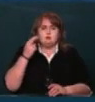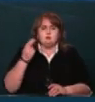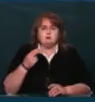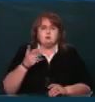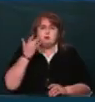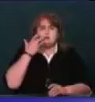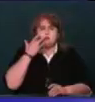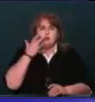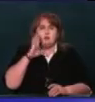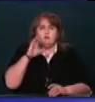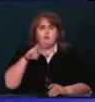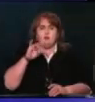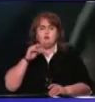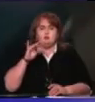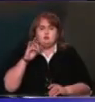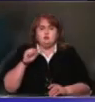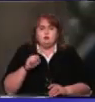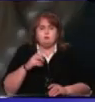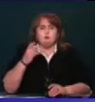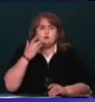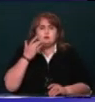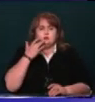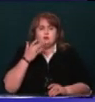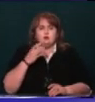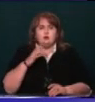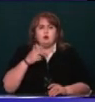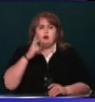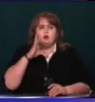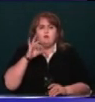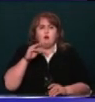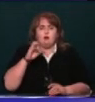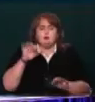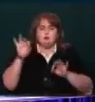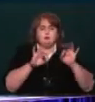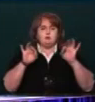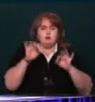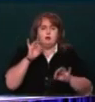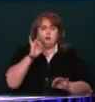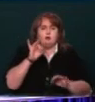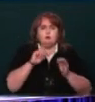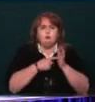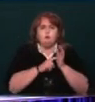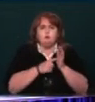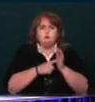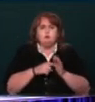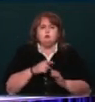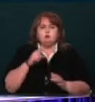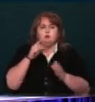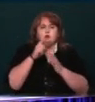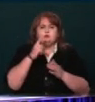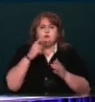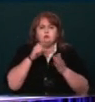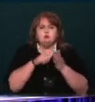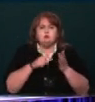Постоянная величина. И тогда частота кванта может быть рассчитана по формуле r умножить 1 разделить на